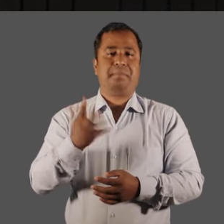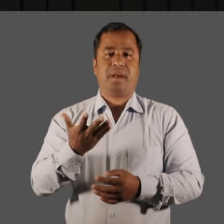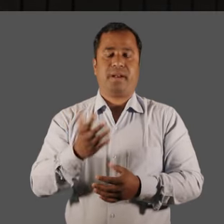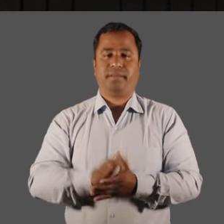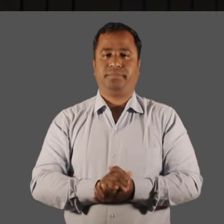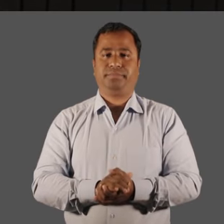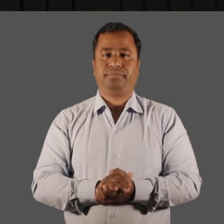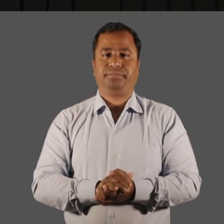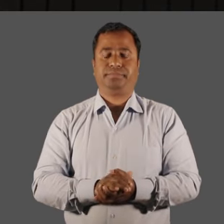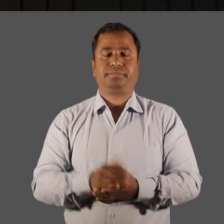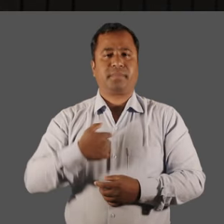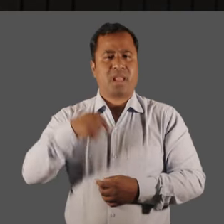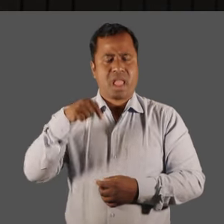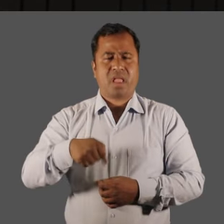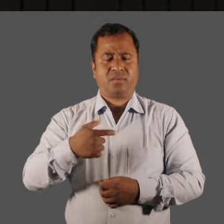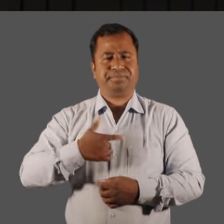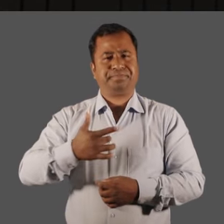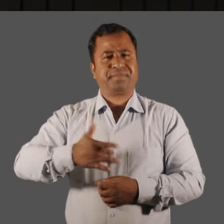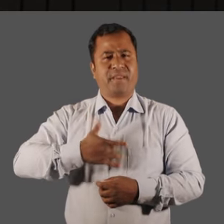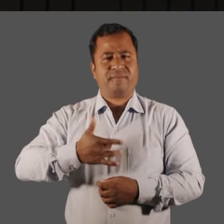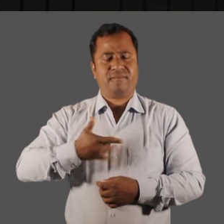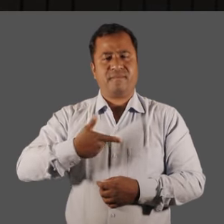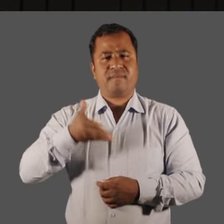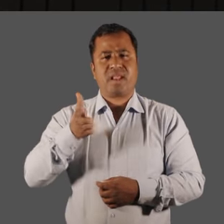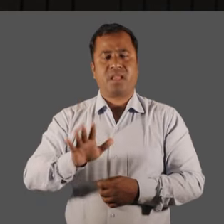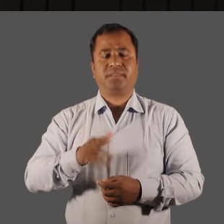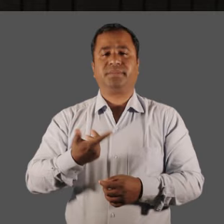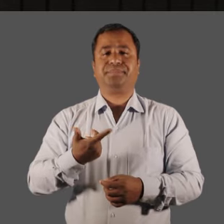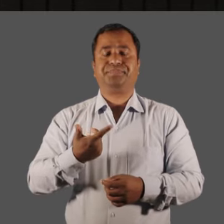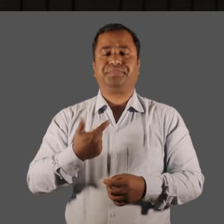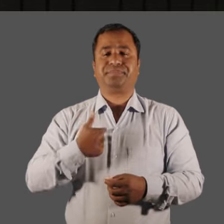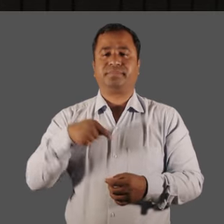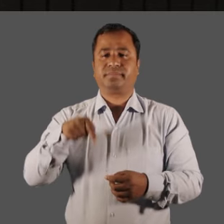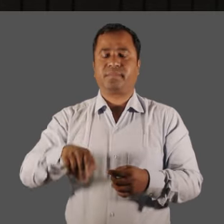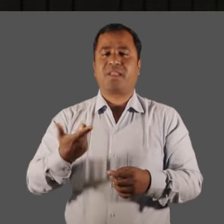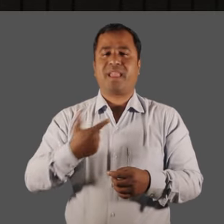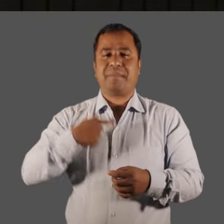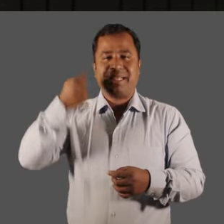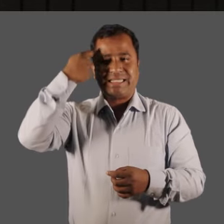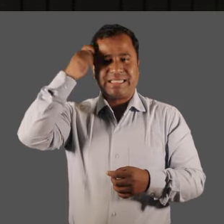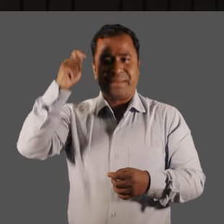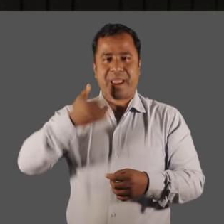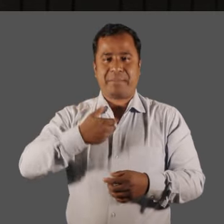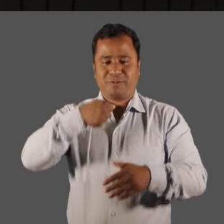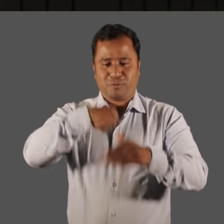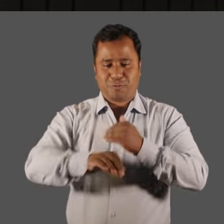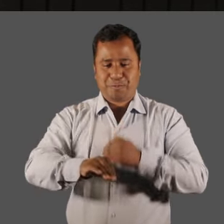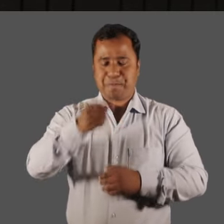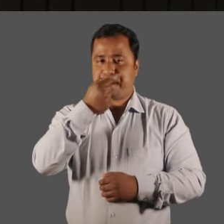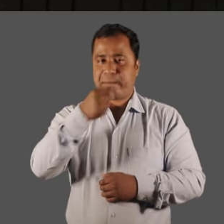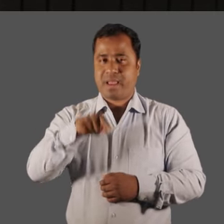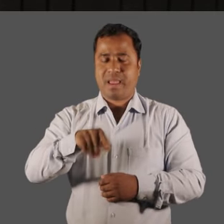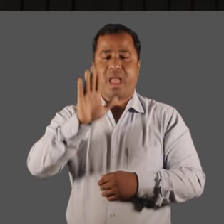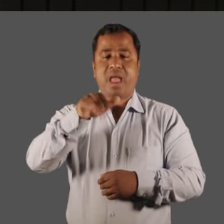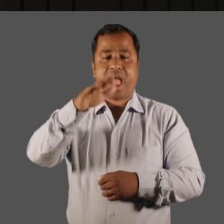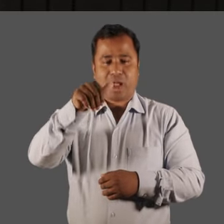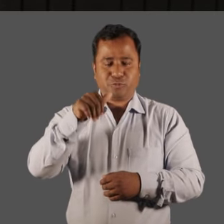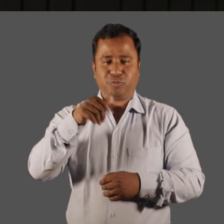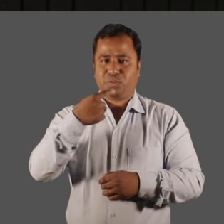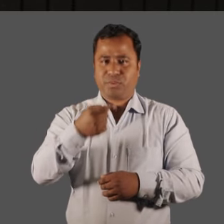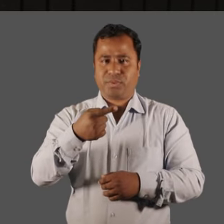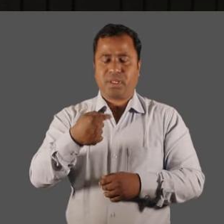আমি এখনো খুব ফিল করি আমার হাসব্যান্ড যখন আমার মেয়েদেরকে ডাকে ওভাবে, আমি